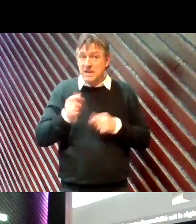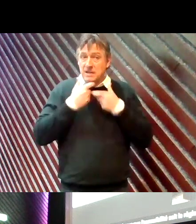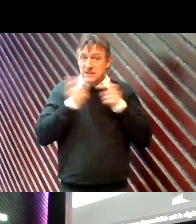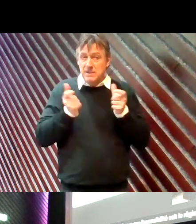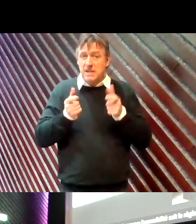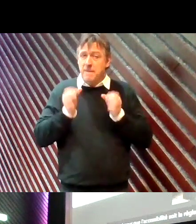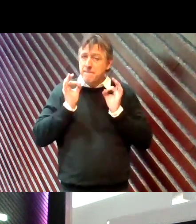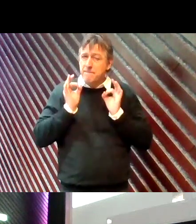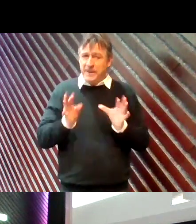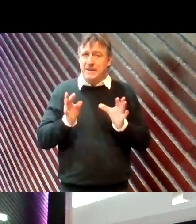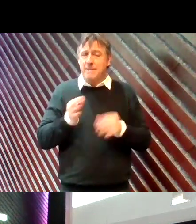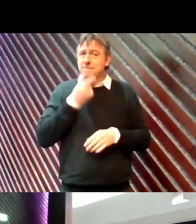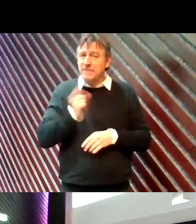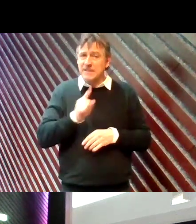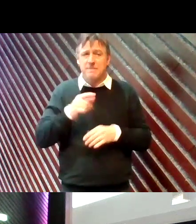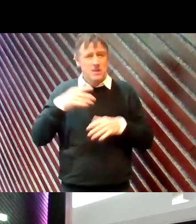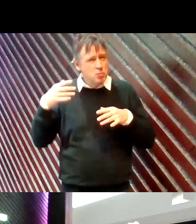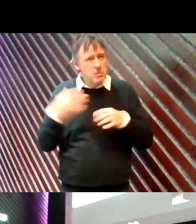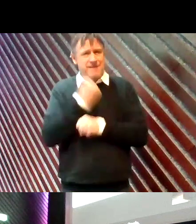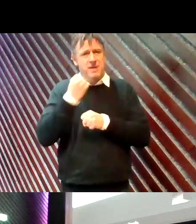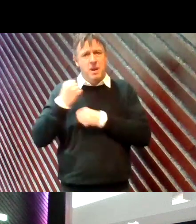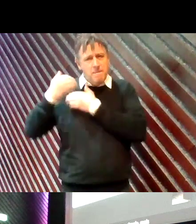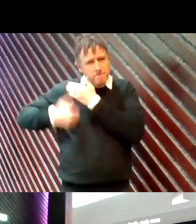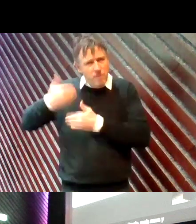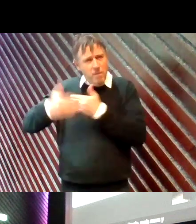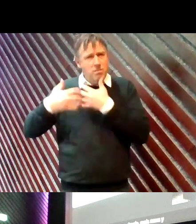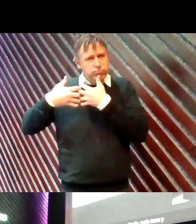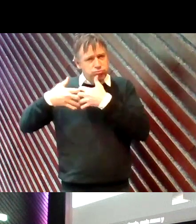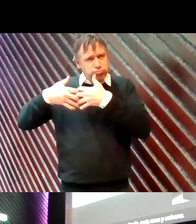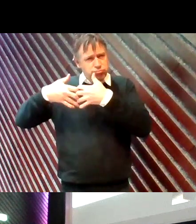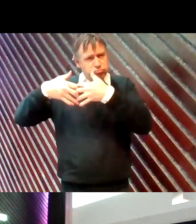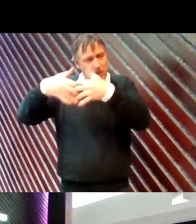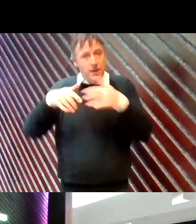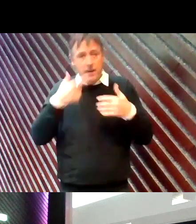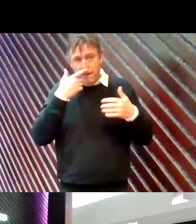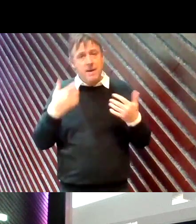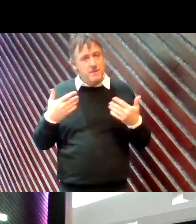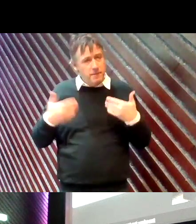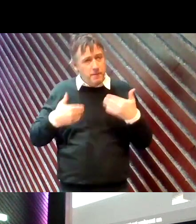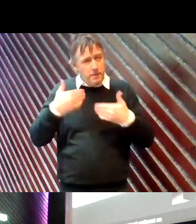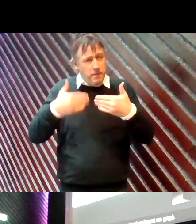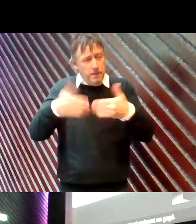mais nous y arrivons. Le mouvement est vraiment engagé. Et il suppose aussi que le secteur, comme on dit,